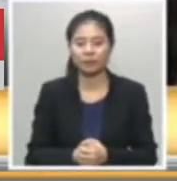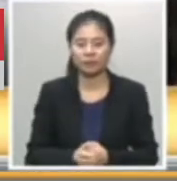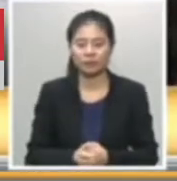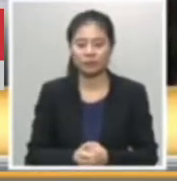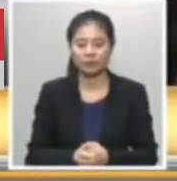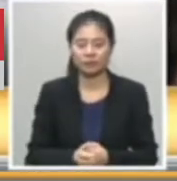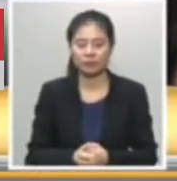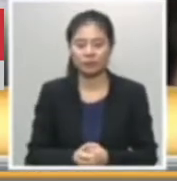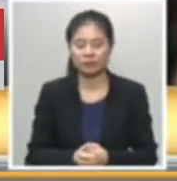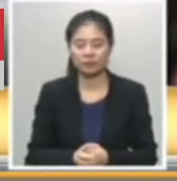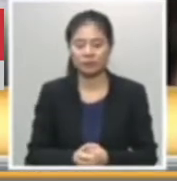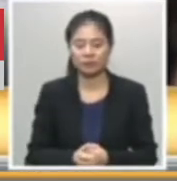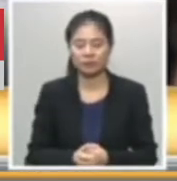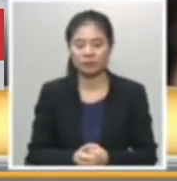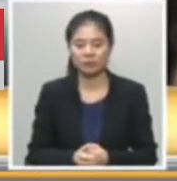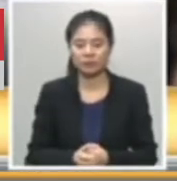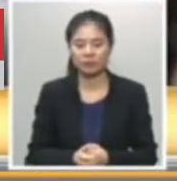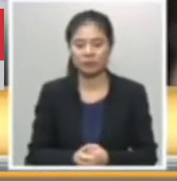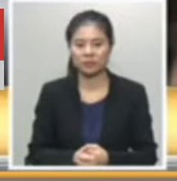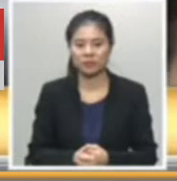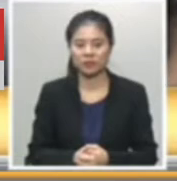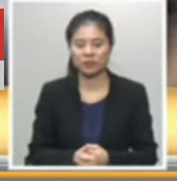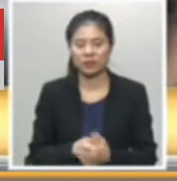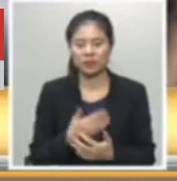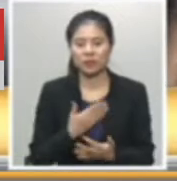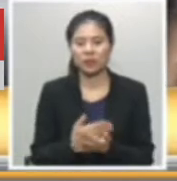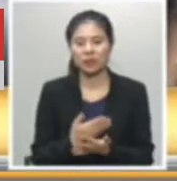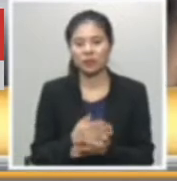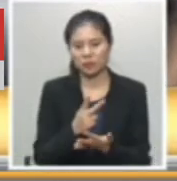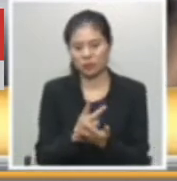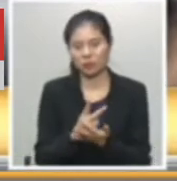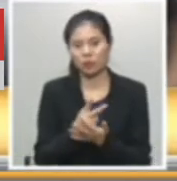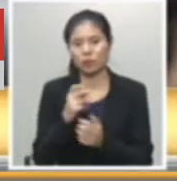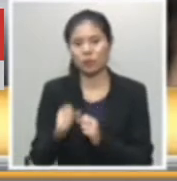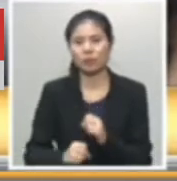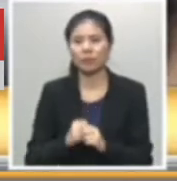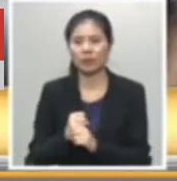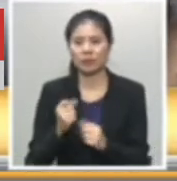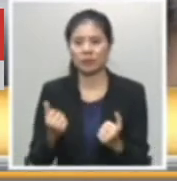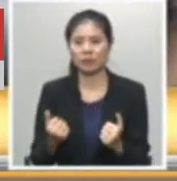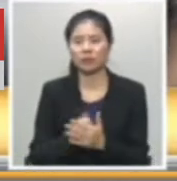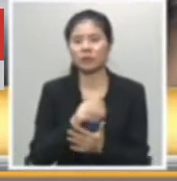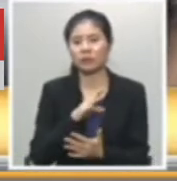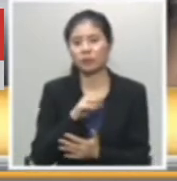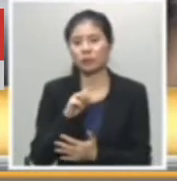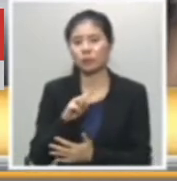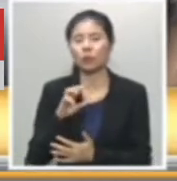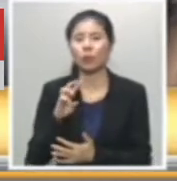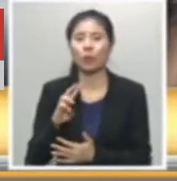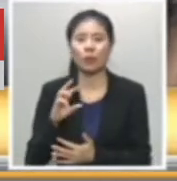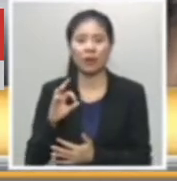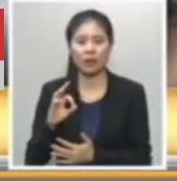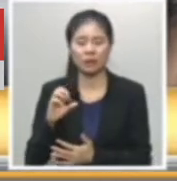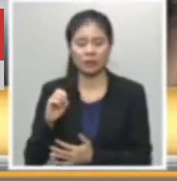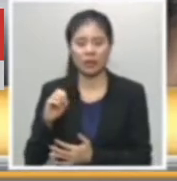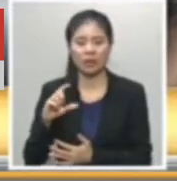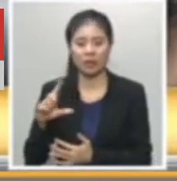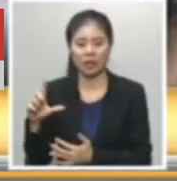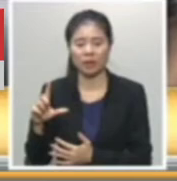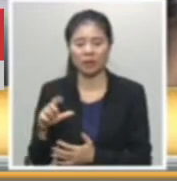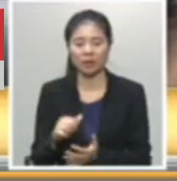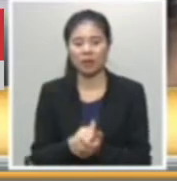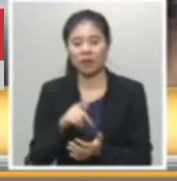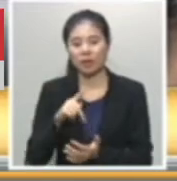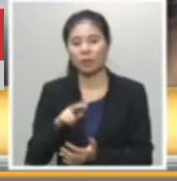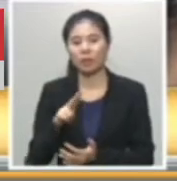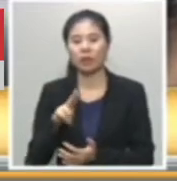ต้องบอกว่าการกู้เงินชดเชยในปีนี้นะครับ 4.69 แสนล้านบาทก็จริงนะครับที่ปรากฏตามพระราช